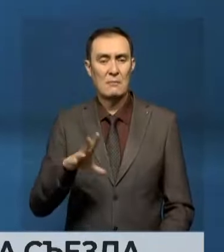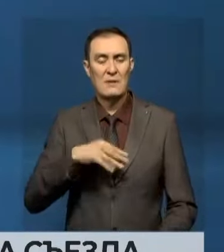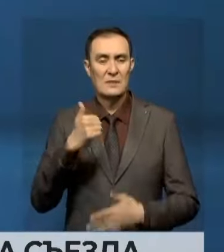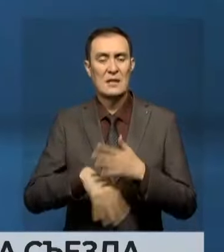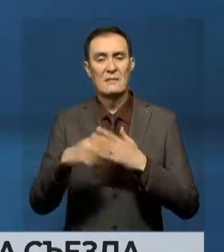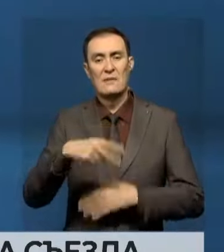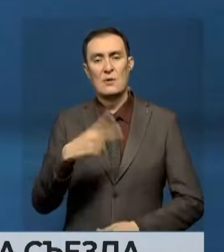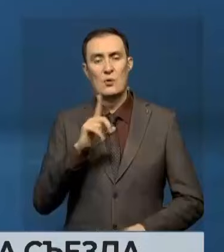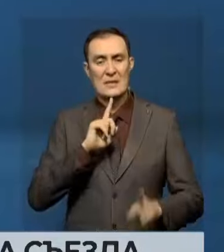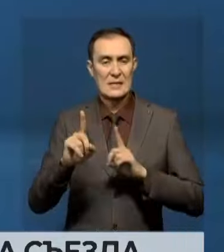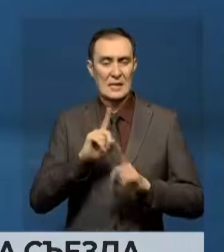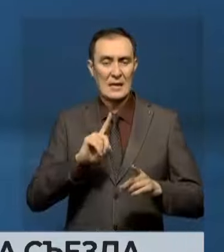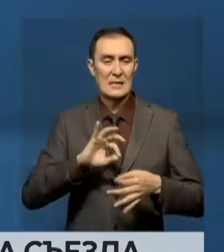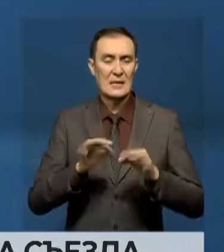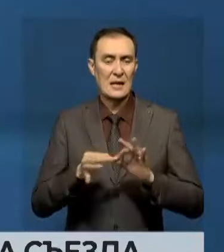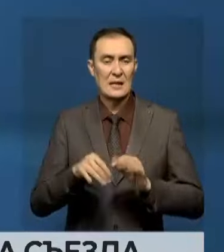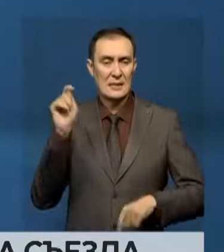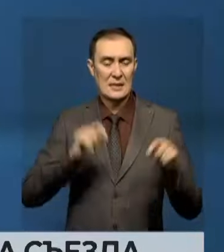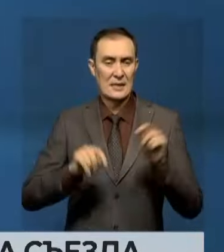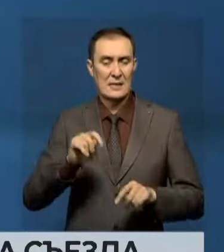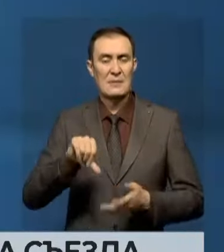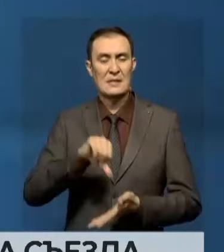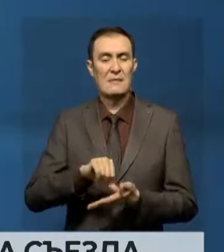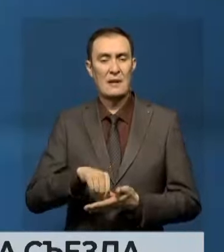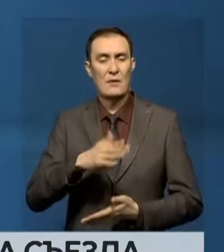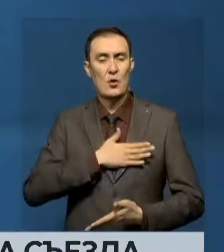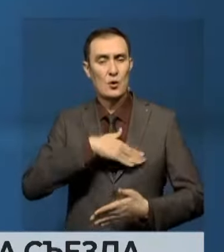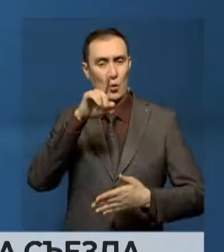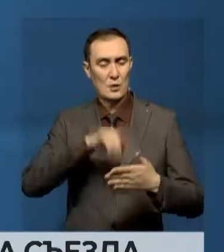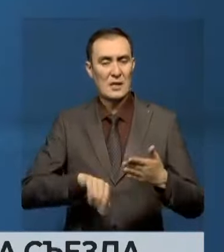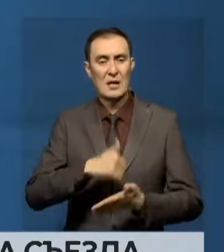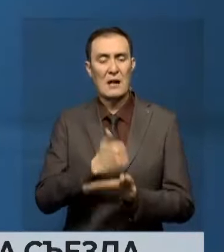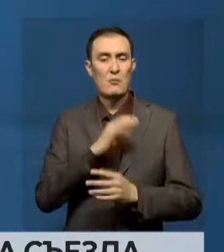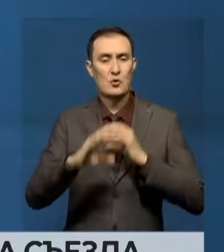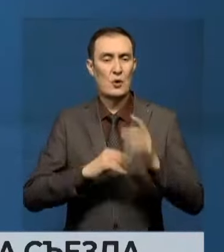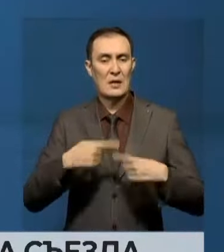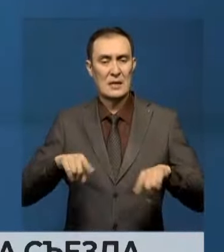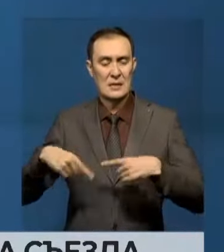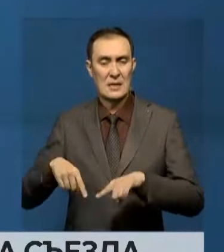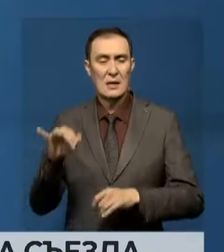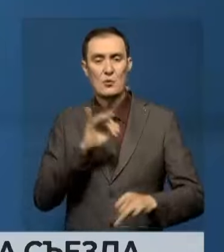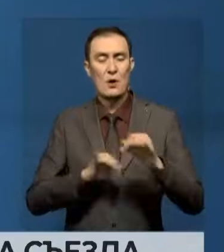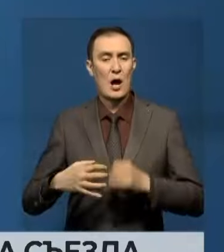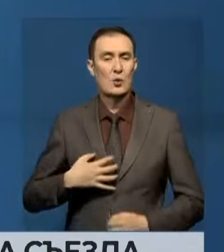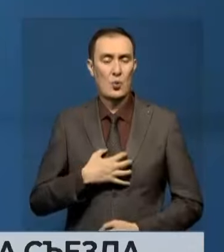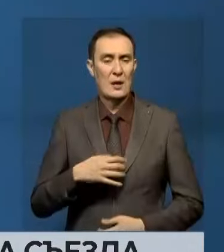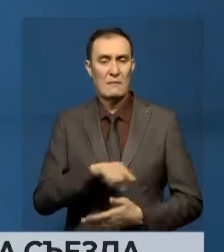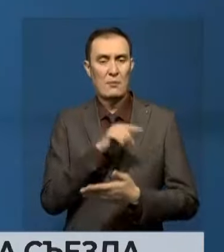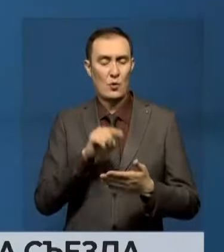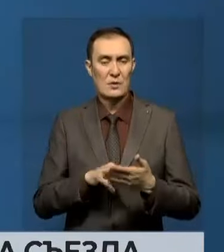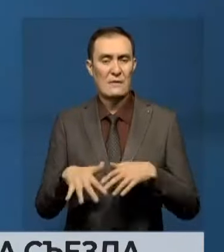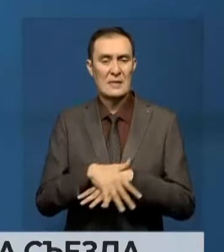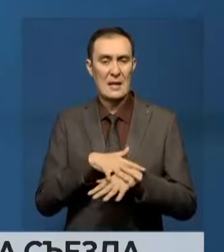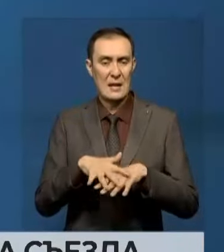прошло 22-е заседание секретариата съезда. Представители духовенства и главы международных организаций говорили об актуальных